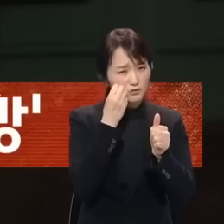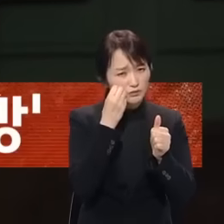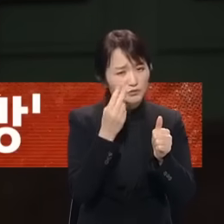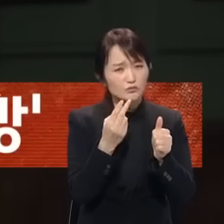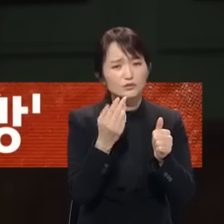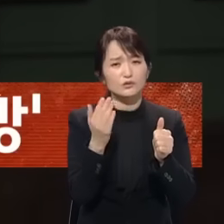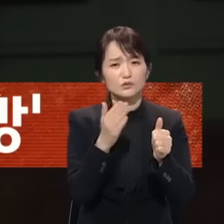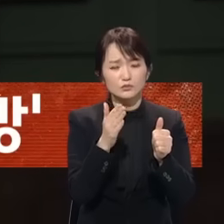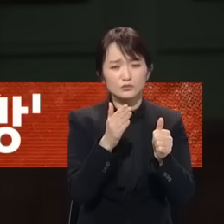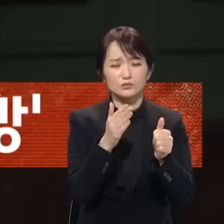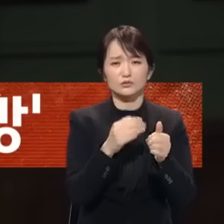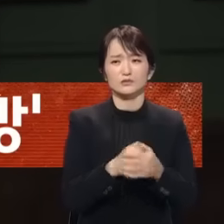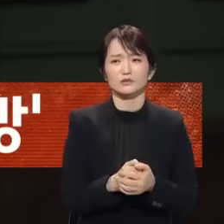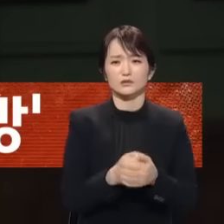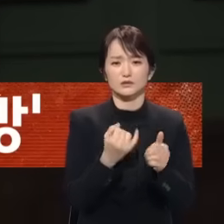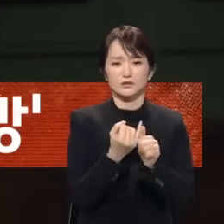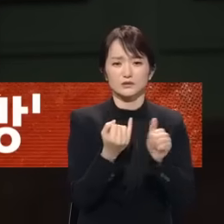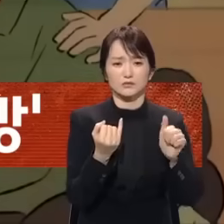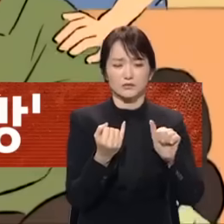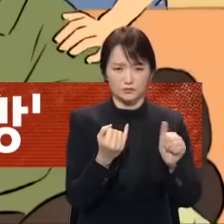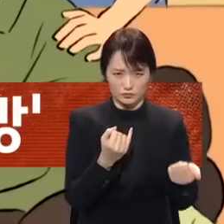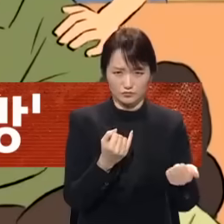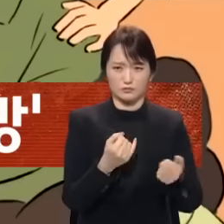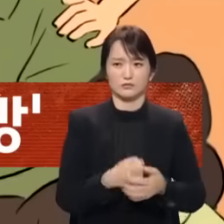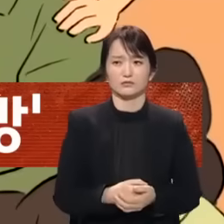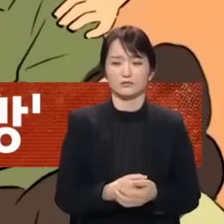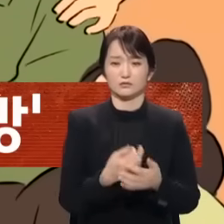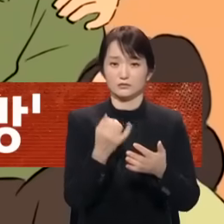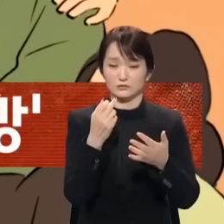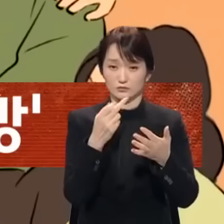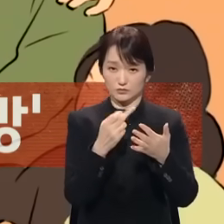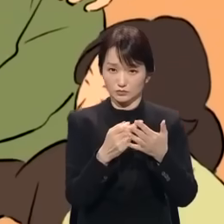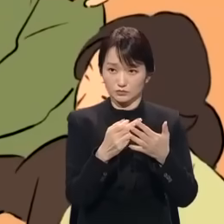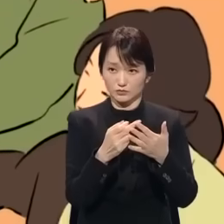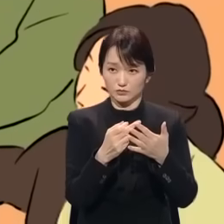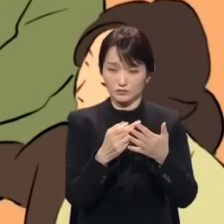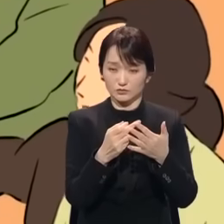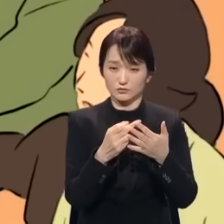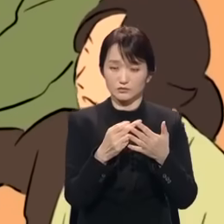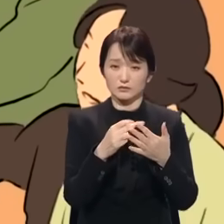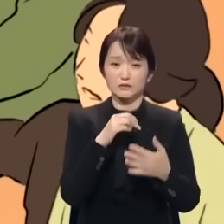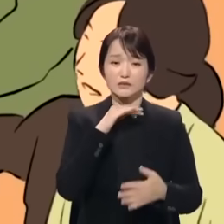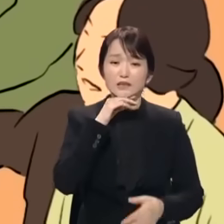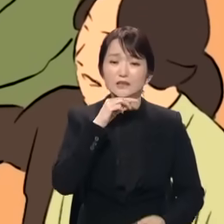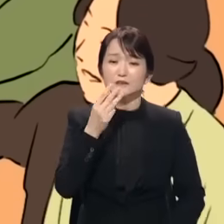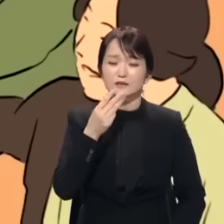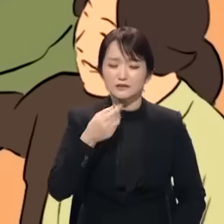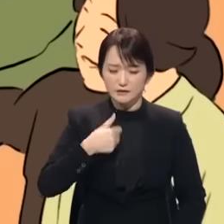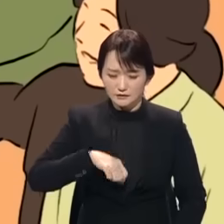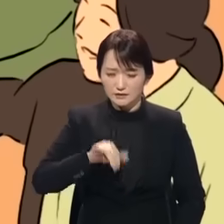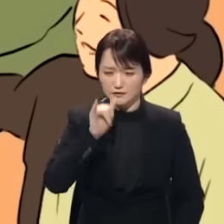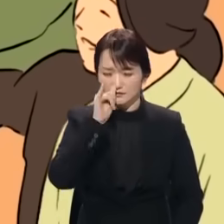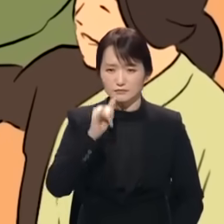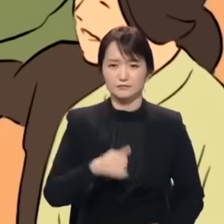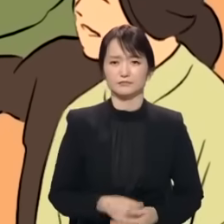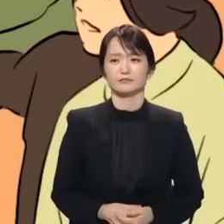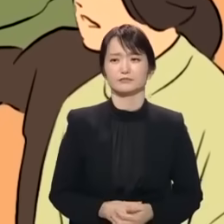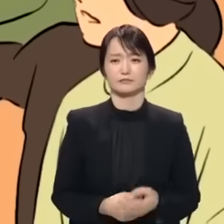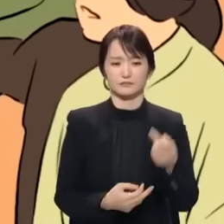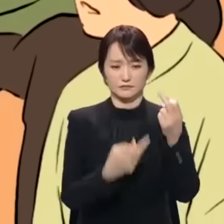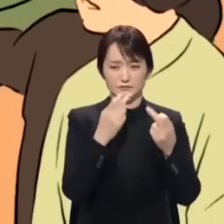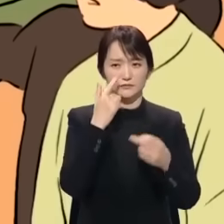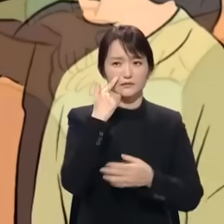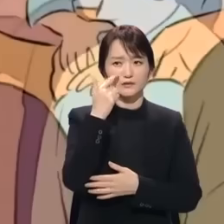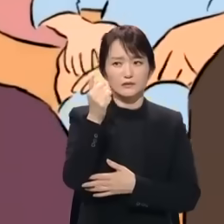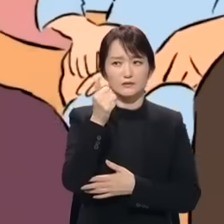두 달차 만에 갑작스럽게 남편을 잃은 거고 또 동생 같은 경우에도 세살배기 아들이 있었습니다 게다가이 형제 아버지가